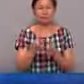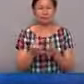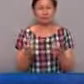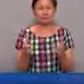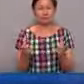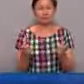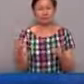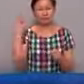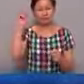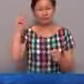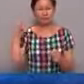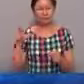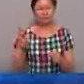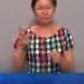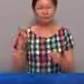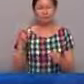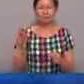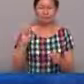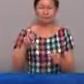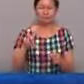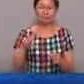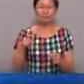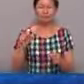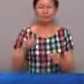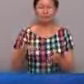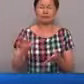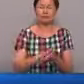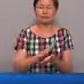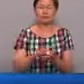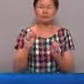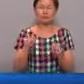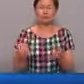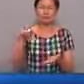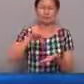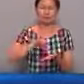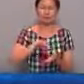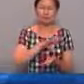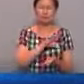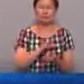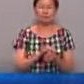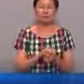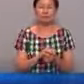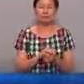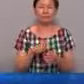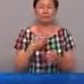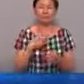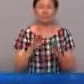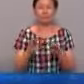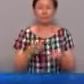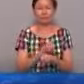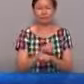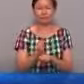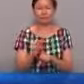сертификаты на обучение в нашем модельном агентстве на год. Они могут бесплатно посещать. Помимо обучения в модельном, мы нашим детям,